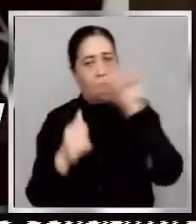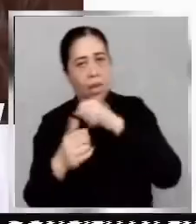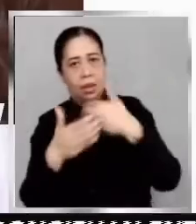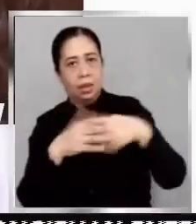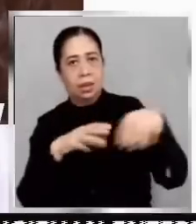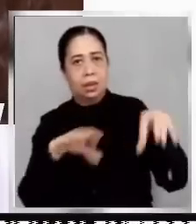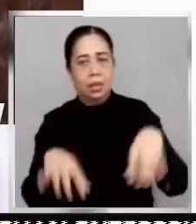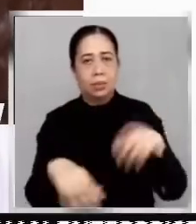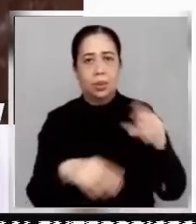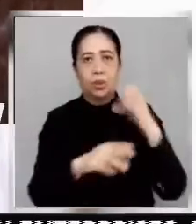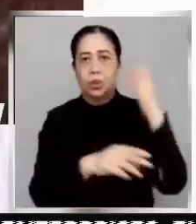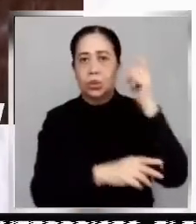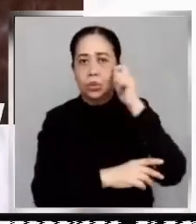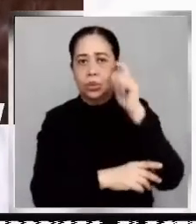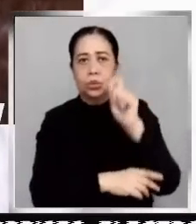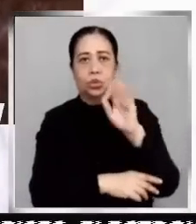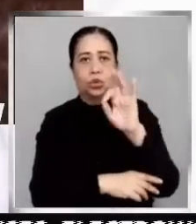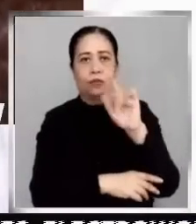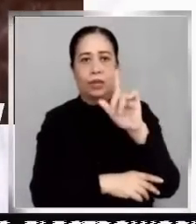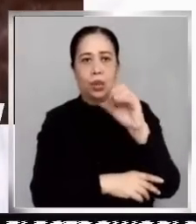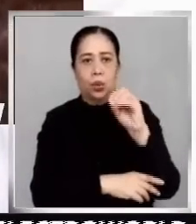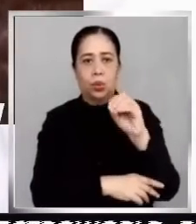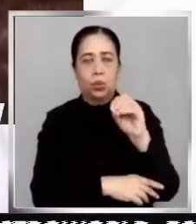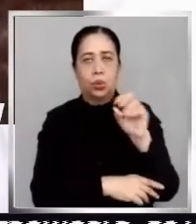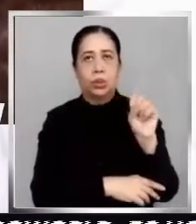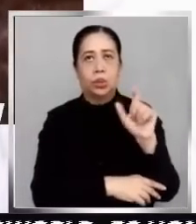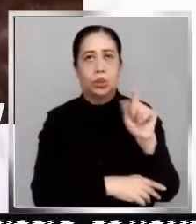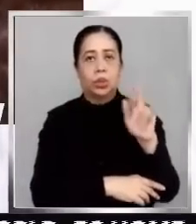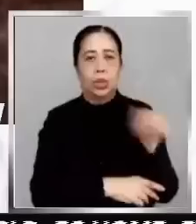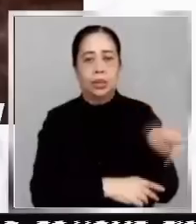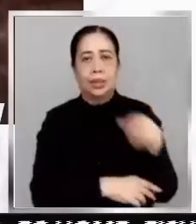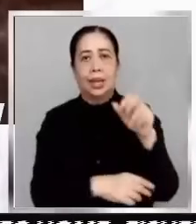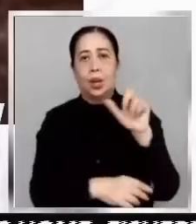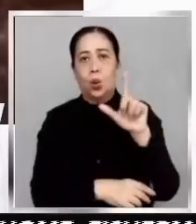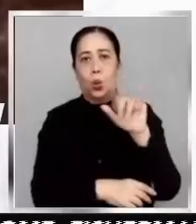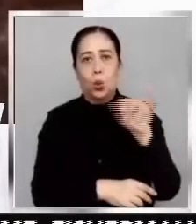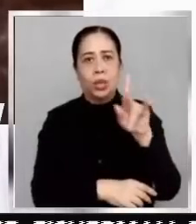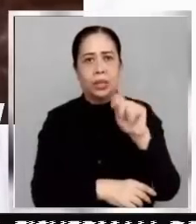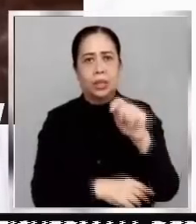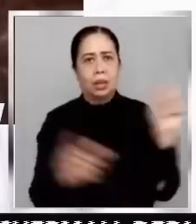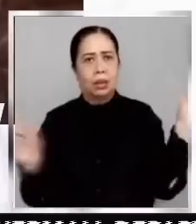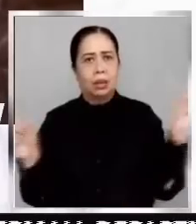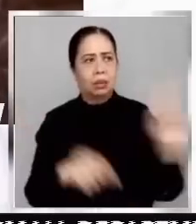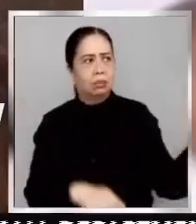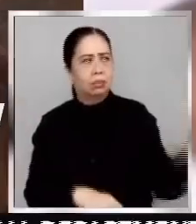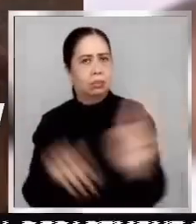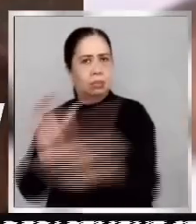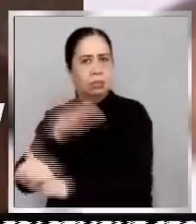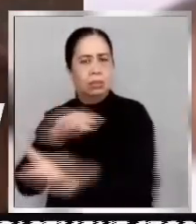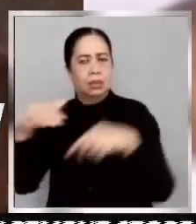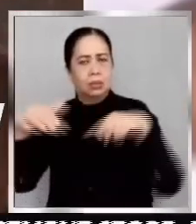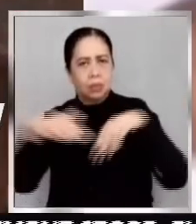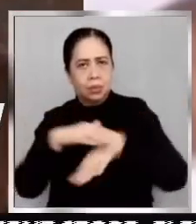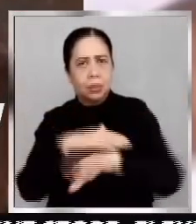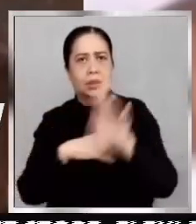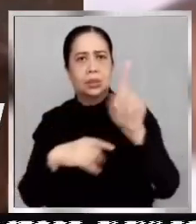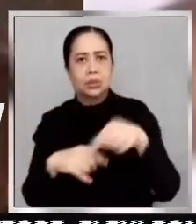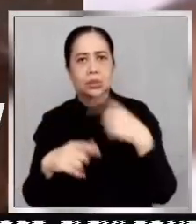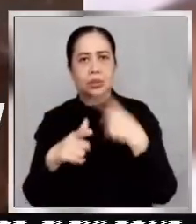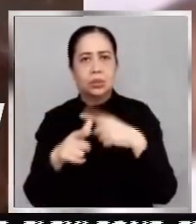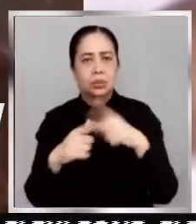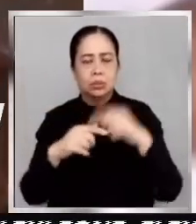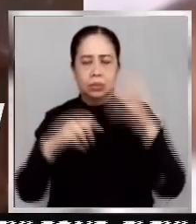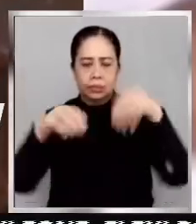si Chilo sanas kwento ni Aling hita bigla na lamang pumasok sa bahay si sanas habang pinaglalamayan